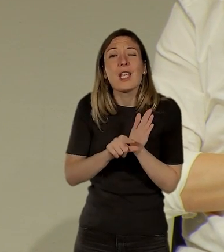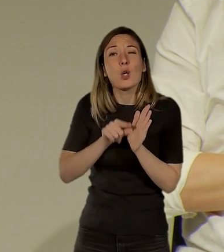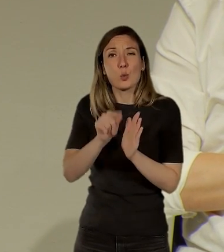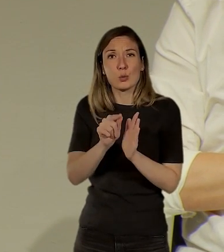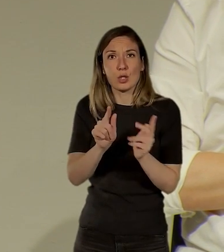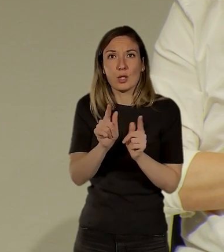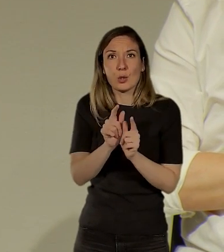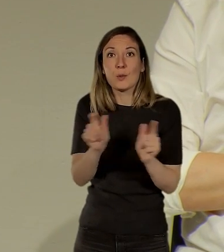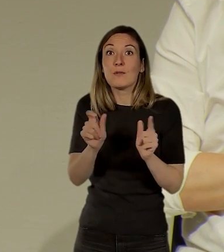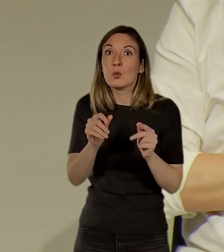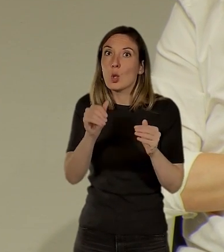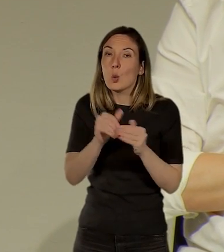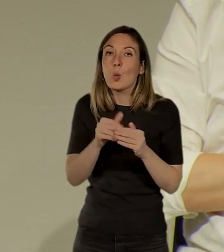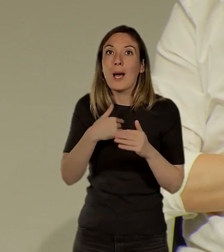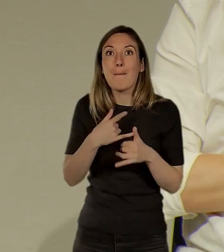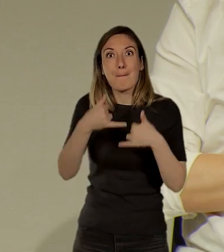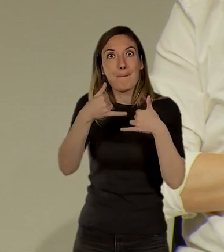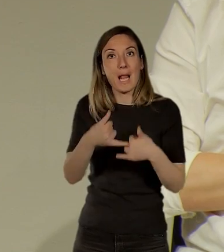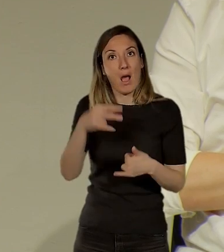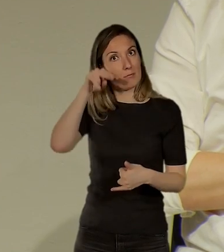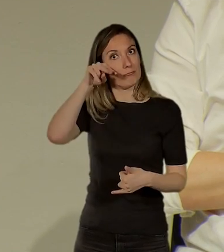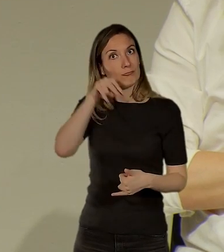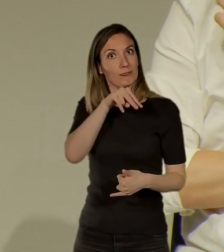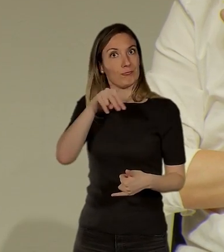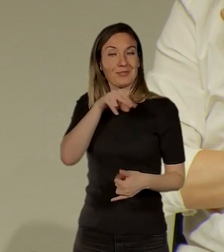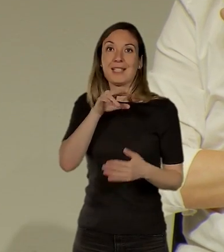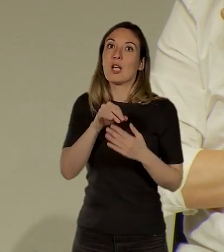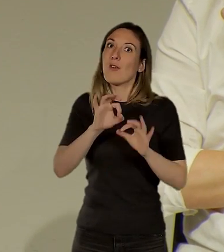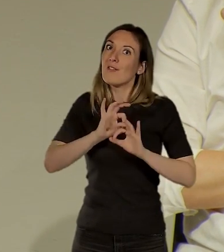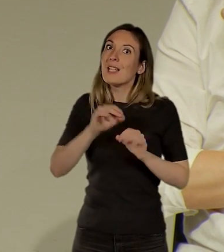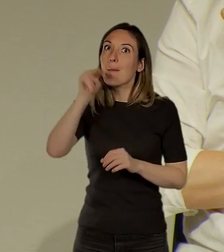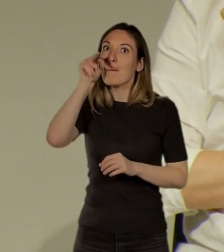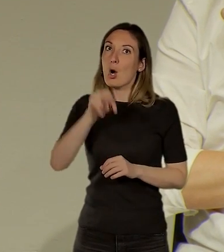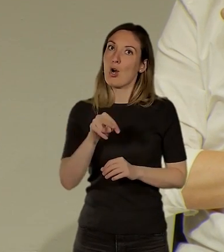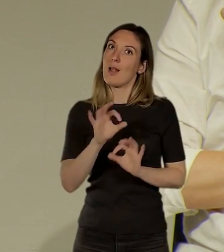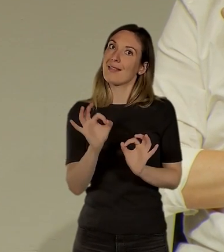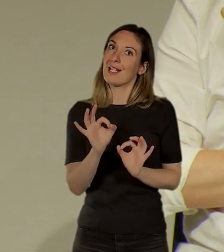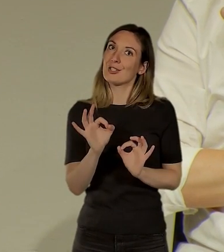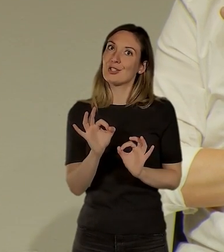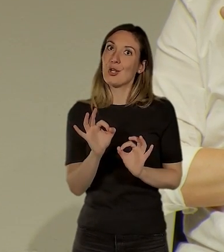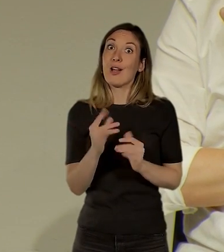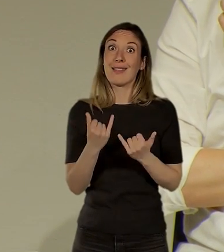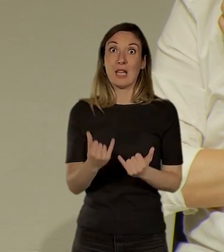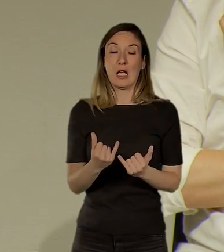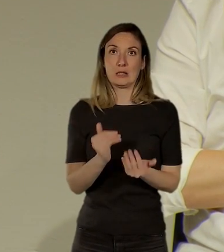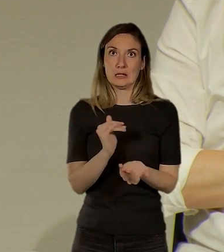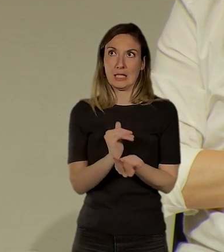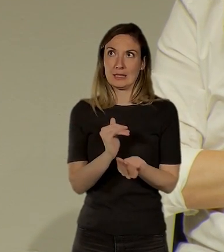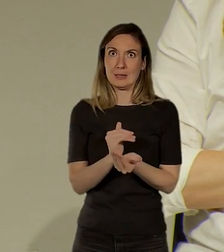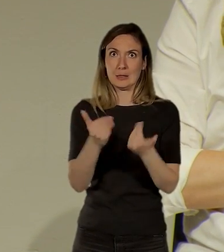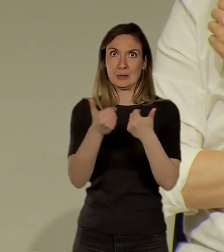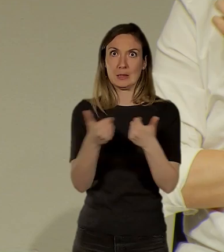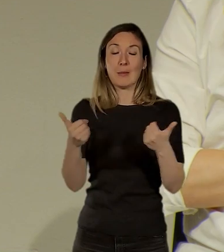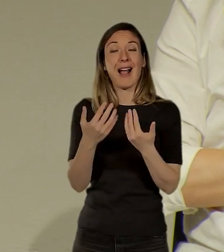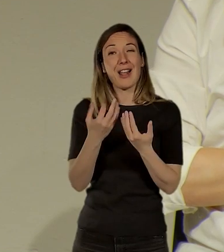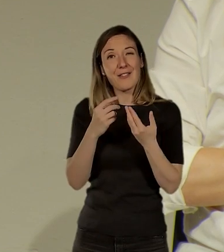vnímat perspektivu Prahy z nějakého nového horizontu, kde my tuto možnost nemáme doteď. Také to umožňuje